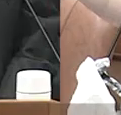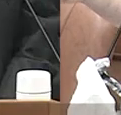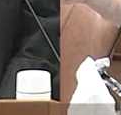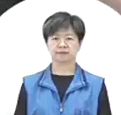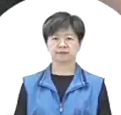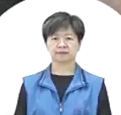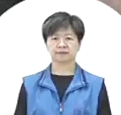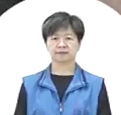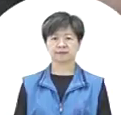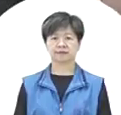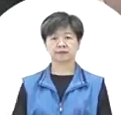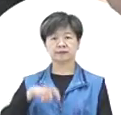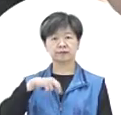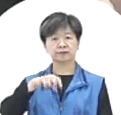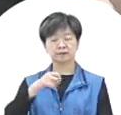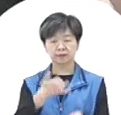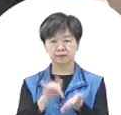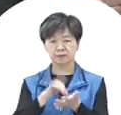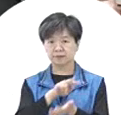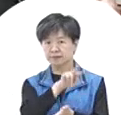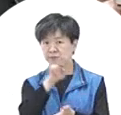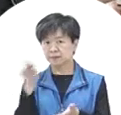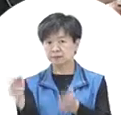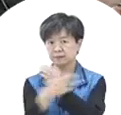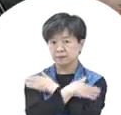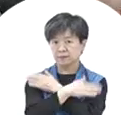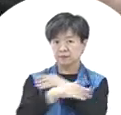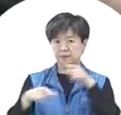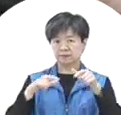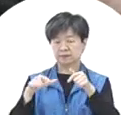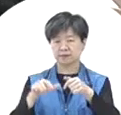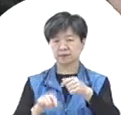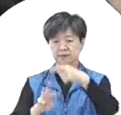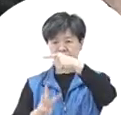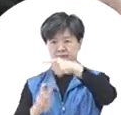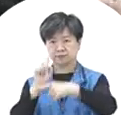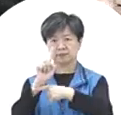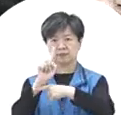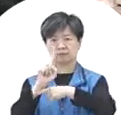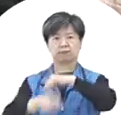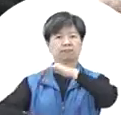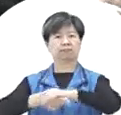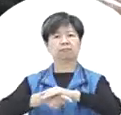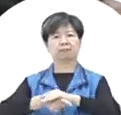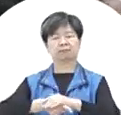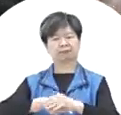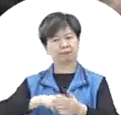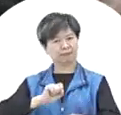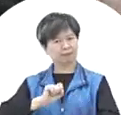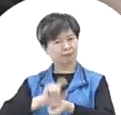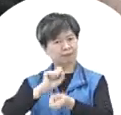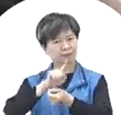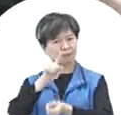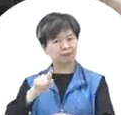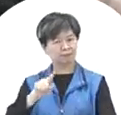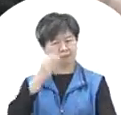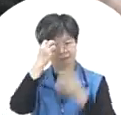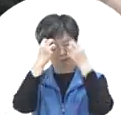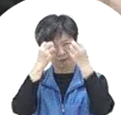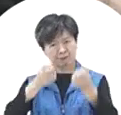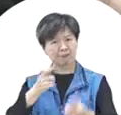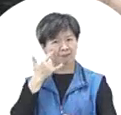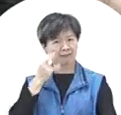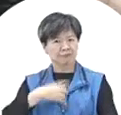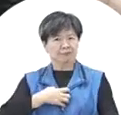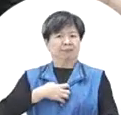幼稚园，数三间这个幼稚园就有一间是违规的，哇，也太夸张了吧，也太让爸爸妈妈害怕